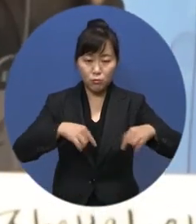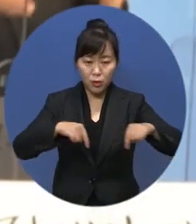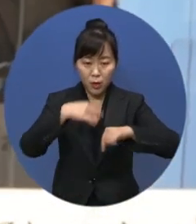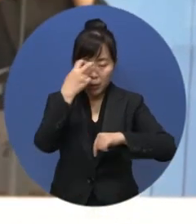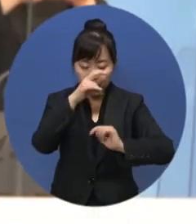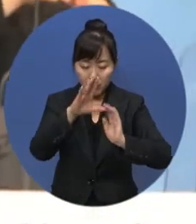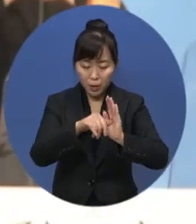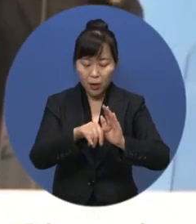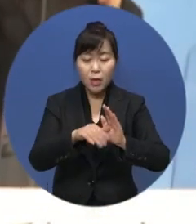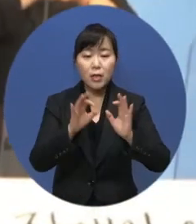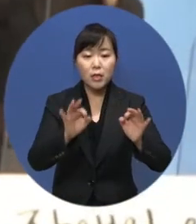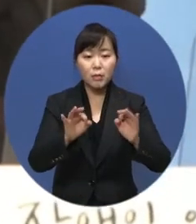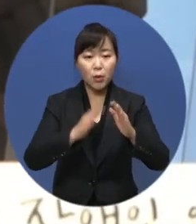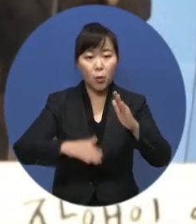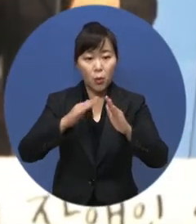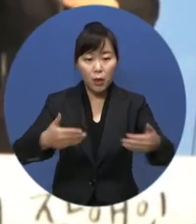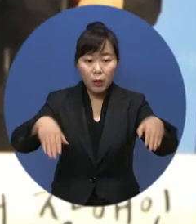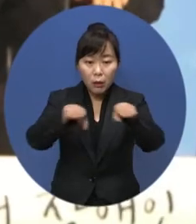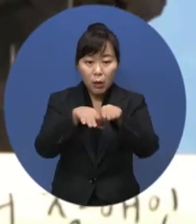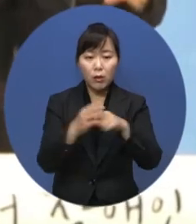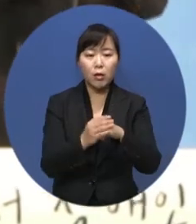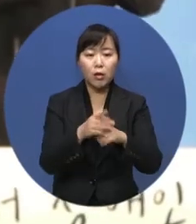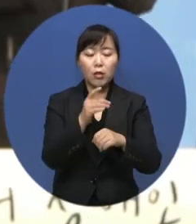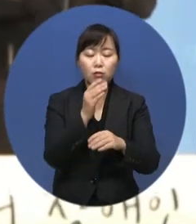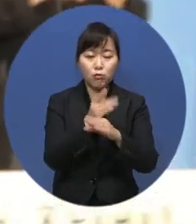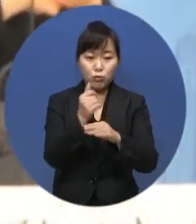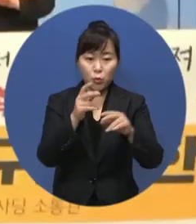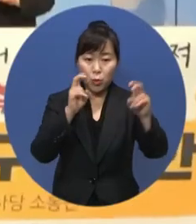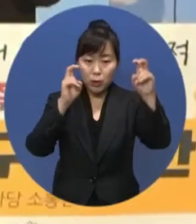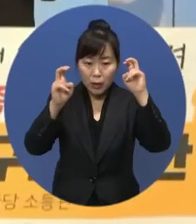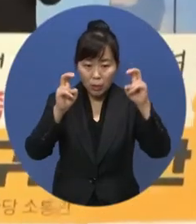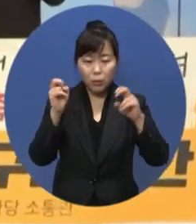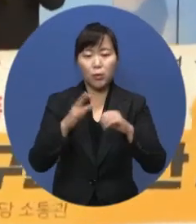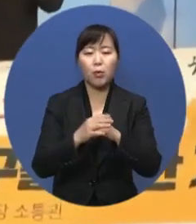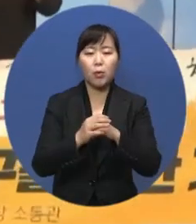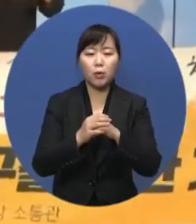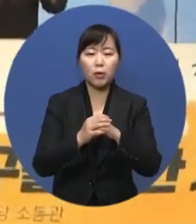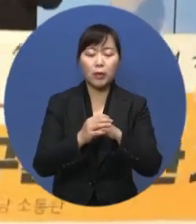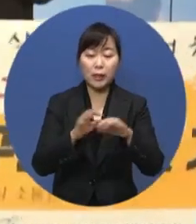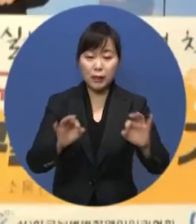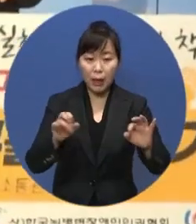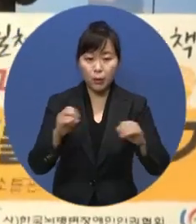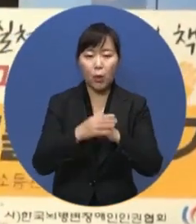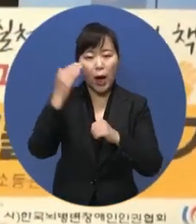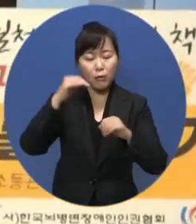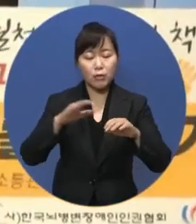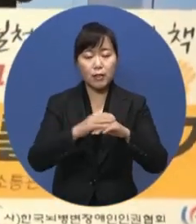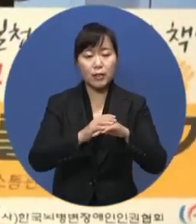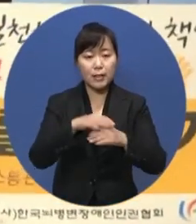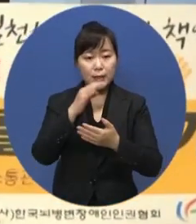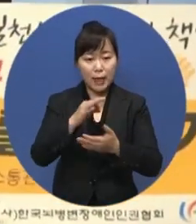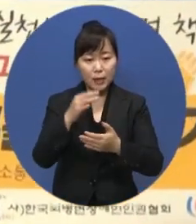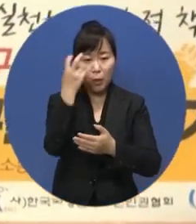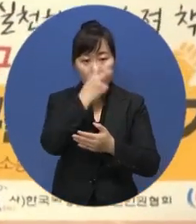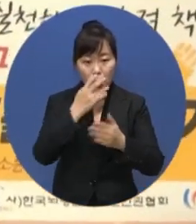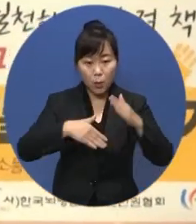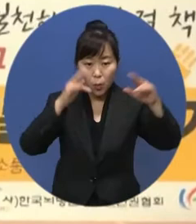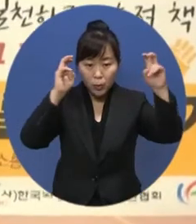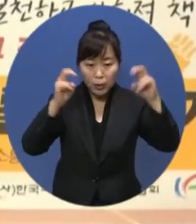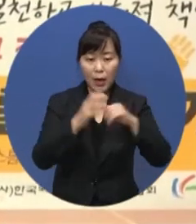지적된 금융공공기관은 중소기업은행과 한국산업은행, 한국자산관리공사,